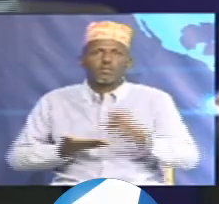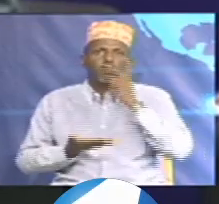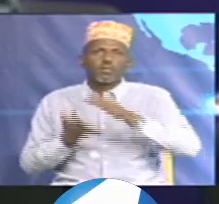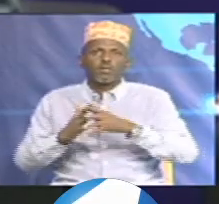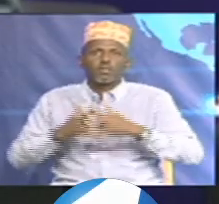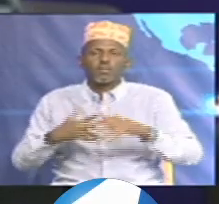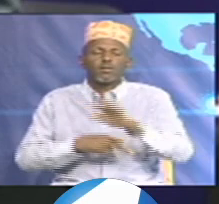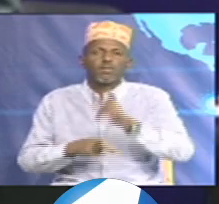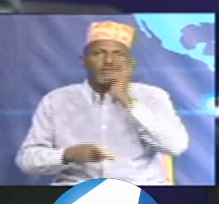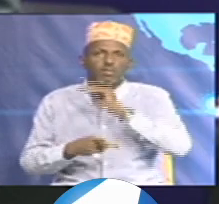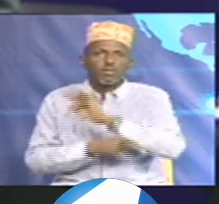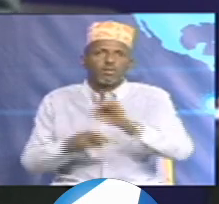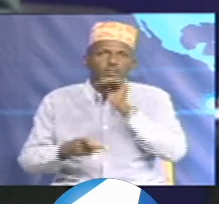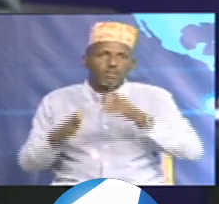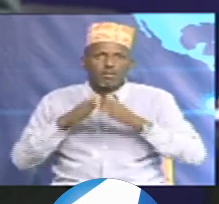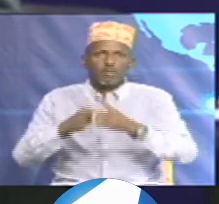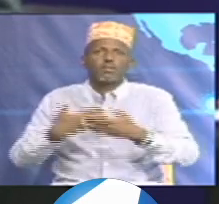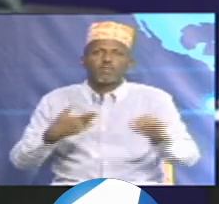Unies, Barbara Menzi, a effectué